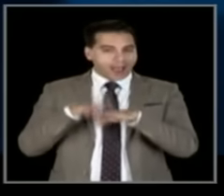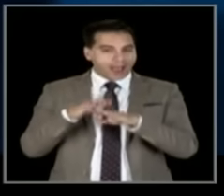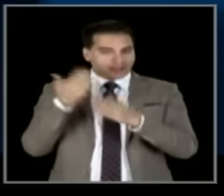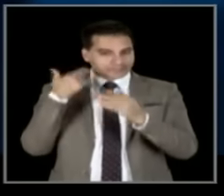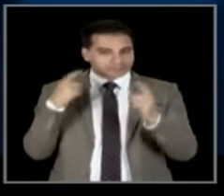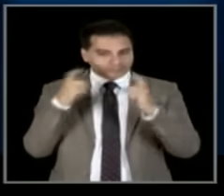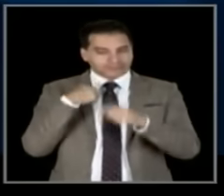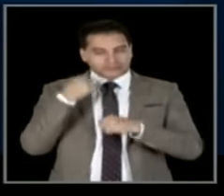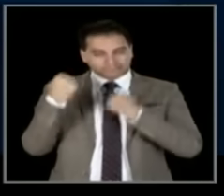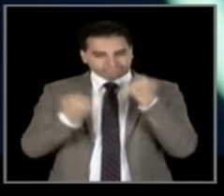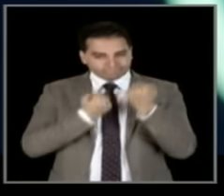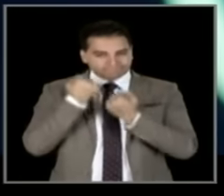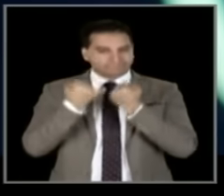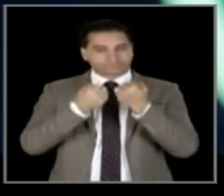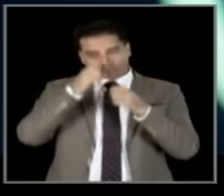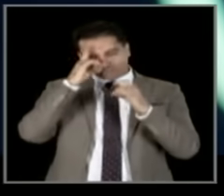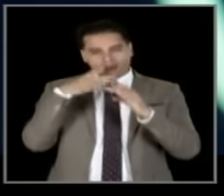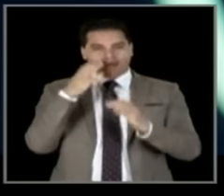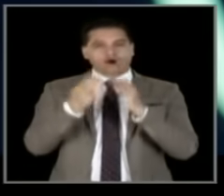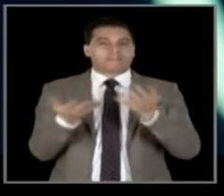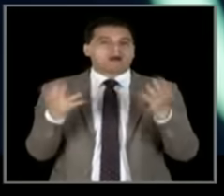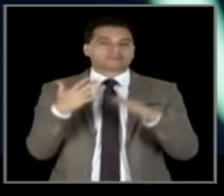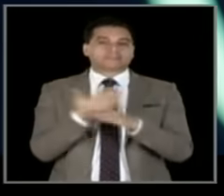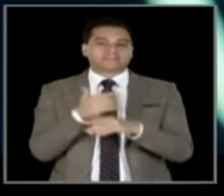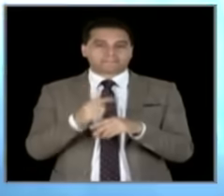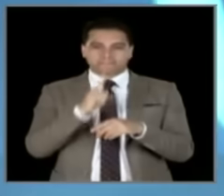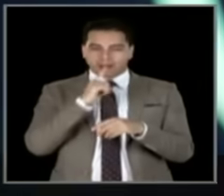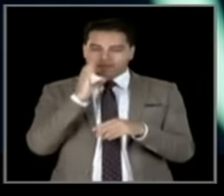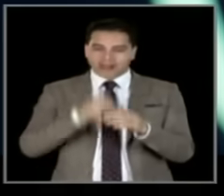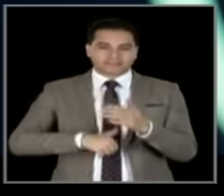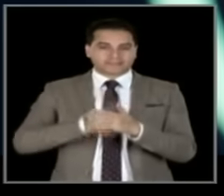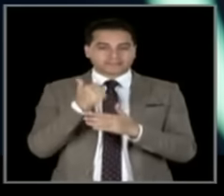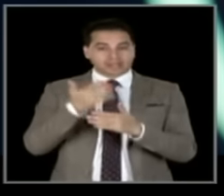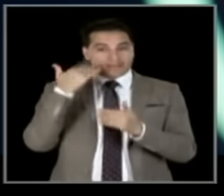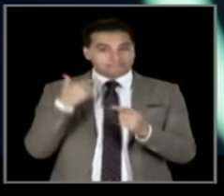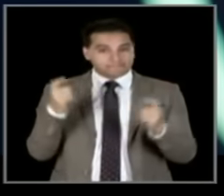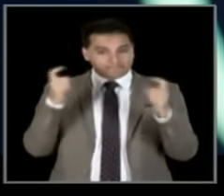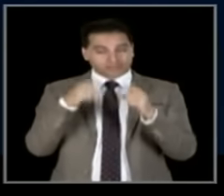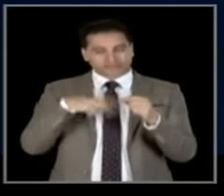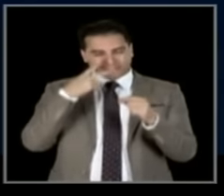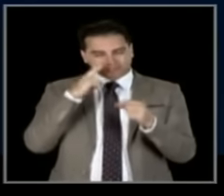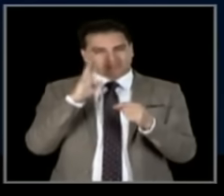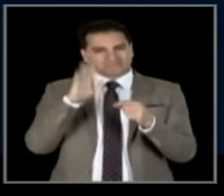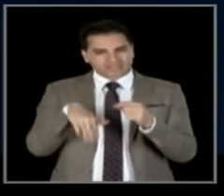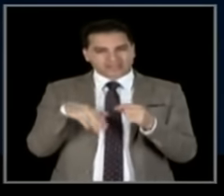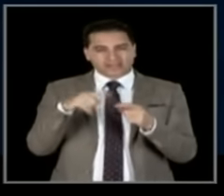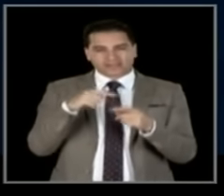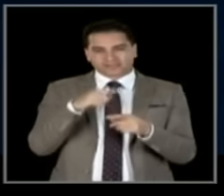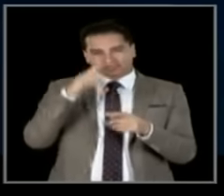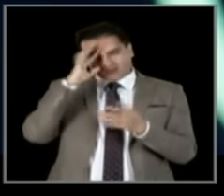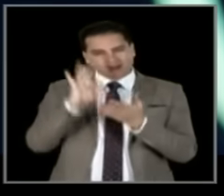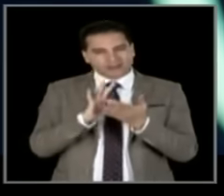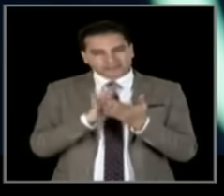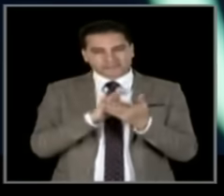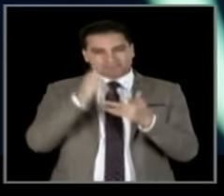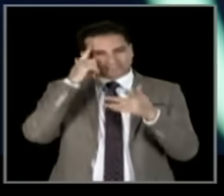أفضل وهحاول أقدم أداء أحسن في الماتش ده، وخصوصاً إن ماتش النهاردة ماتش مصيري بالنسبة لنا. الماتش اللي فات كان فيه أخطاء كتير زي عدم التوفيق وعدم